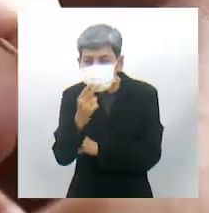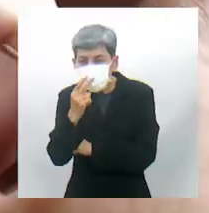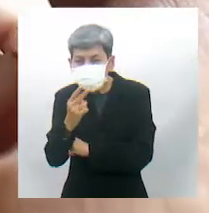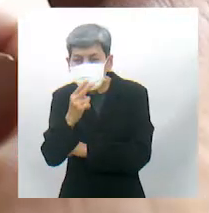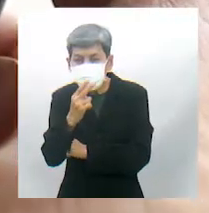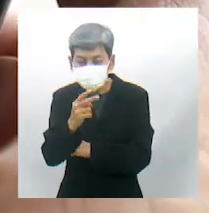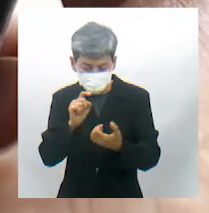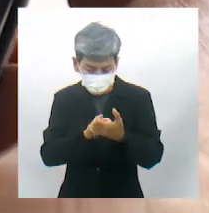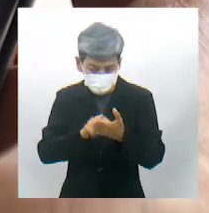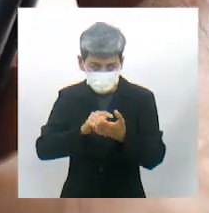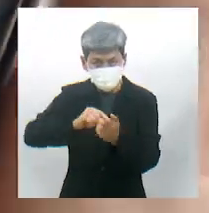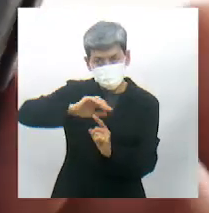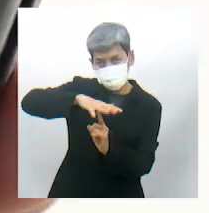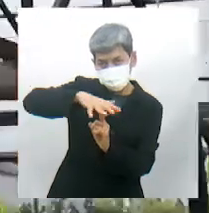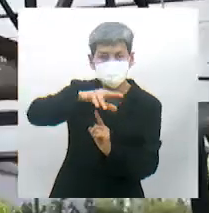ะ